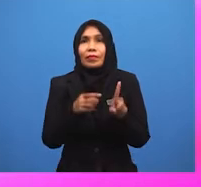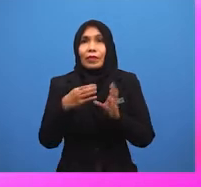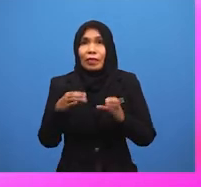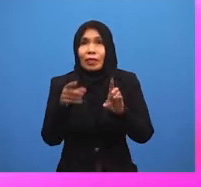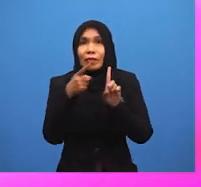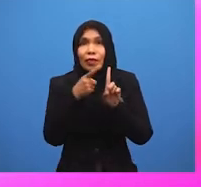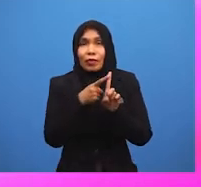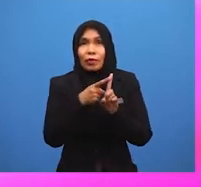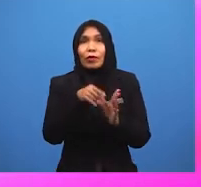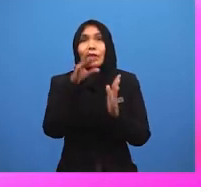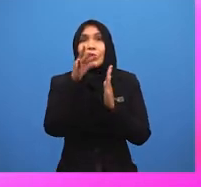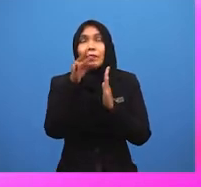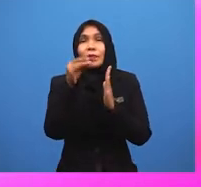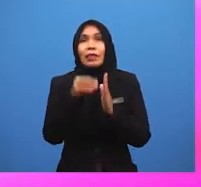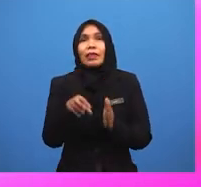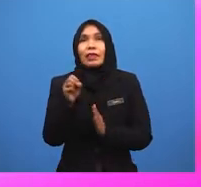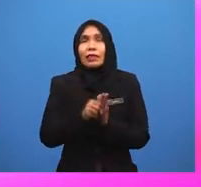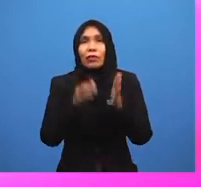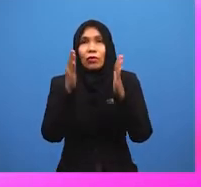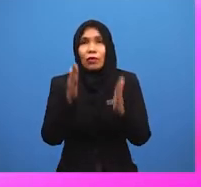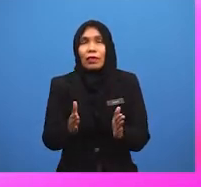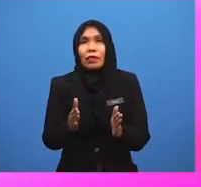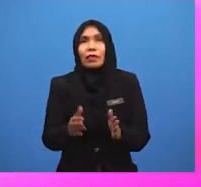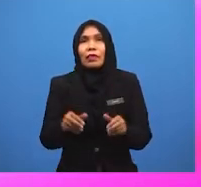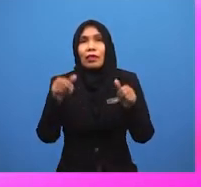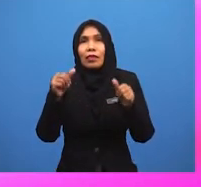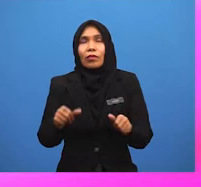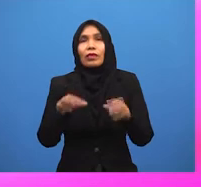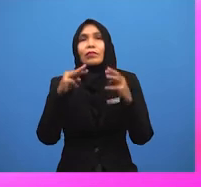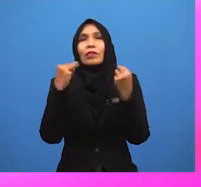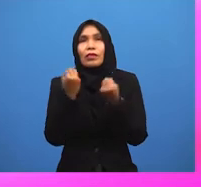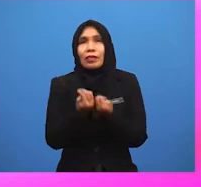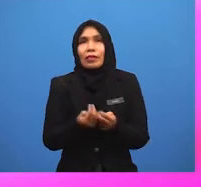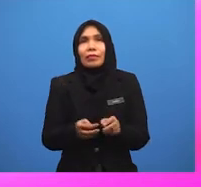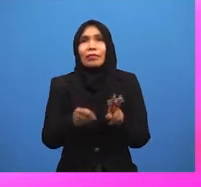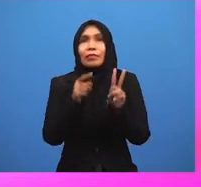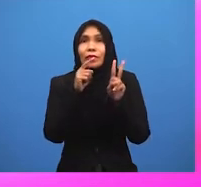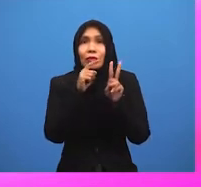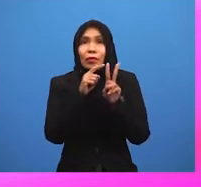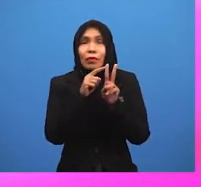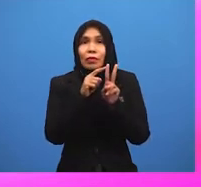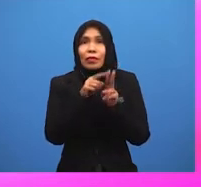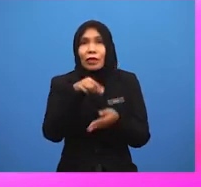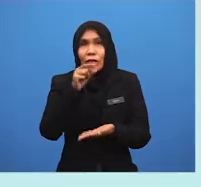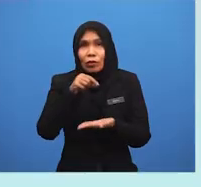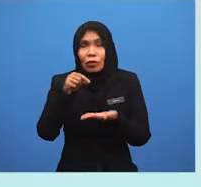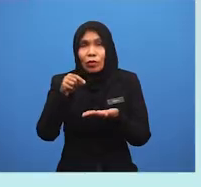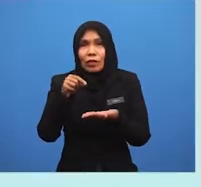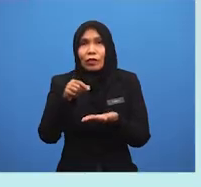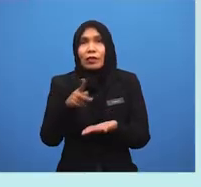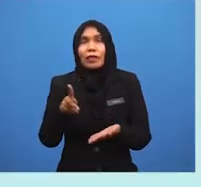pertama, pilih seorang anggota masyarakat. Yang kedua,